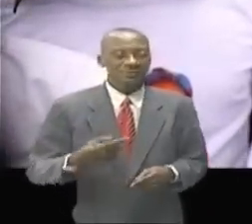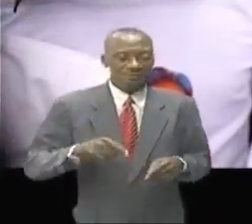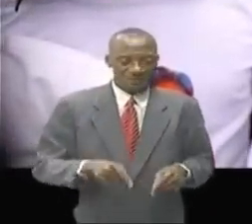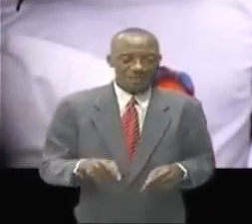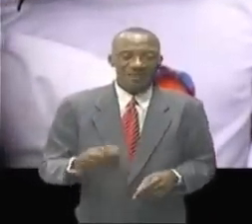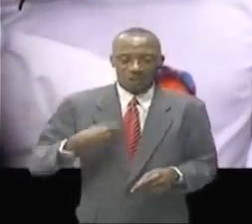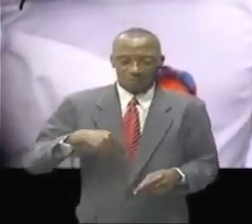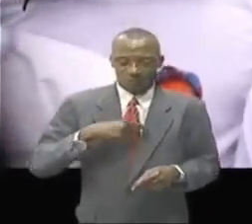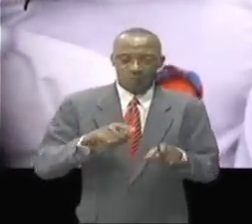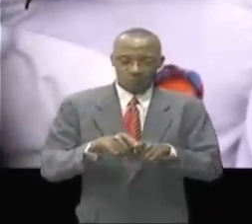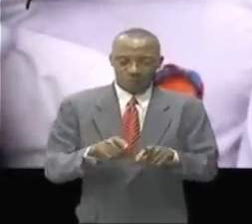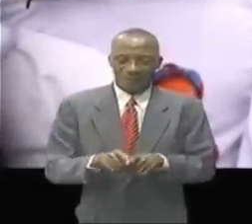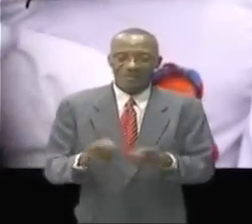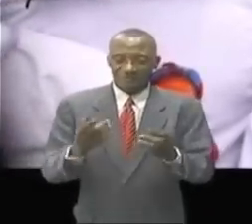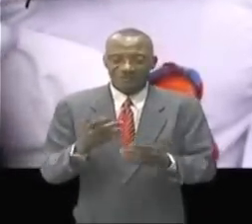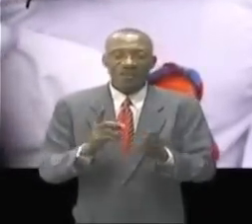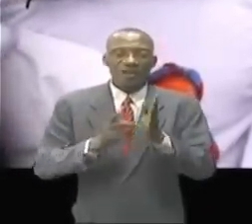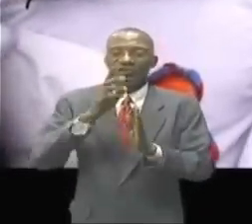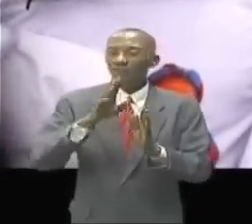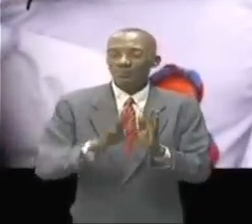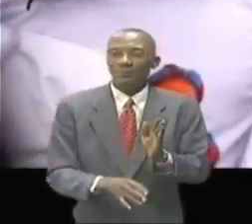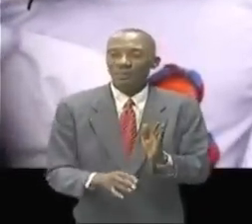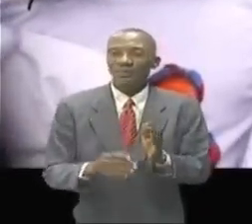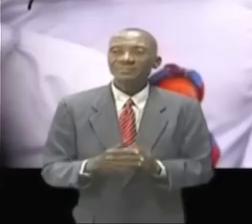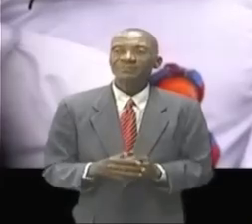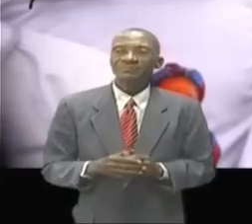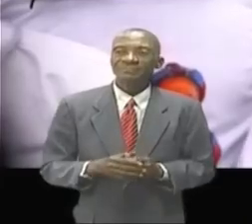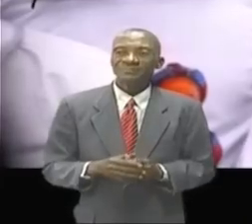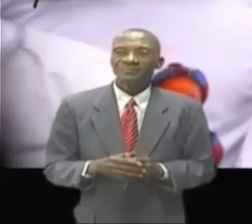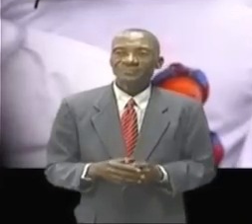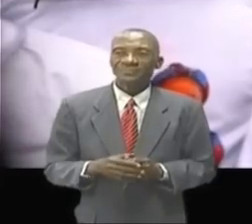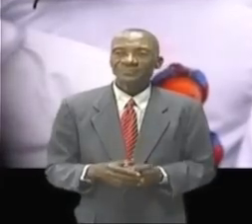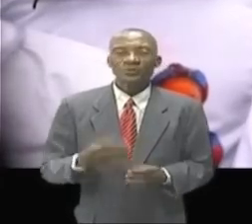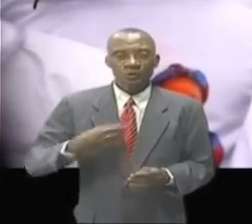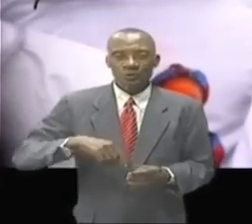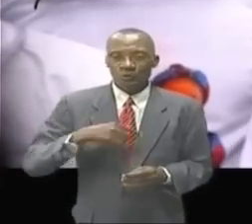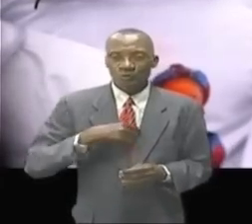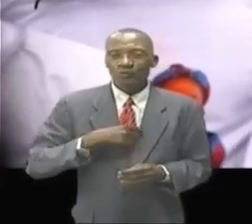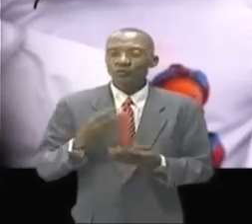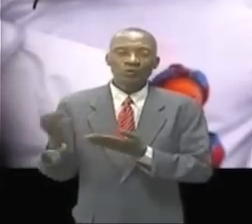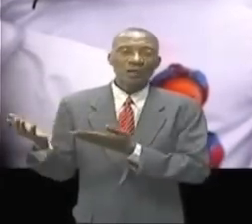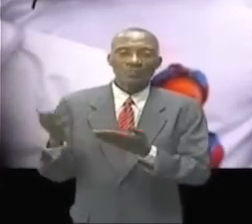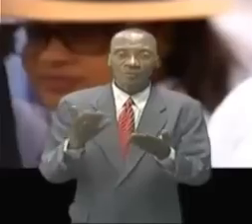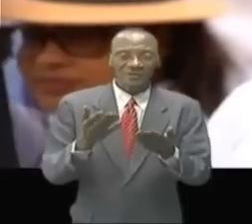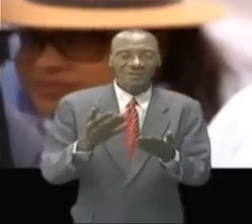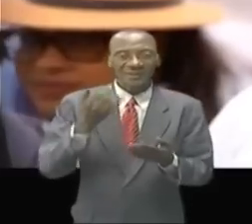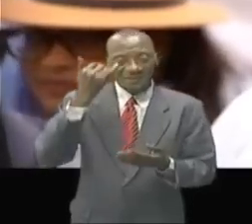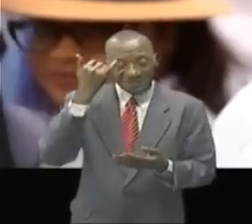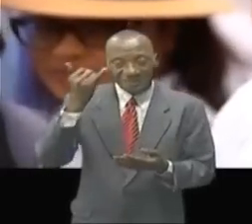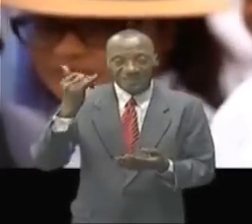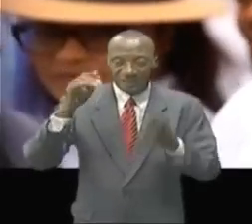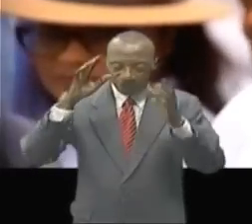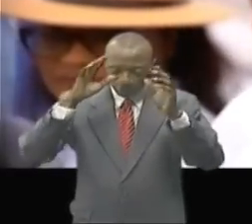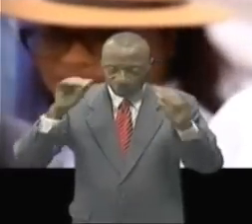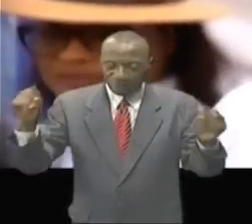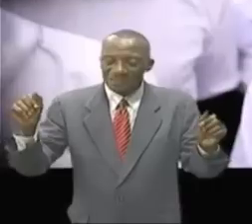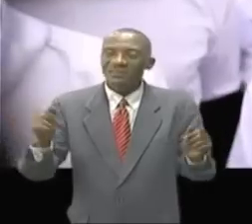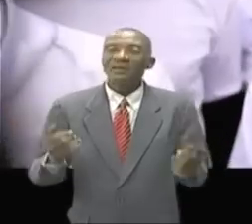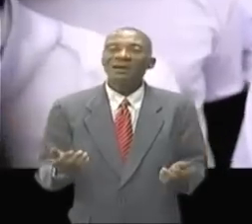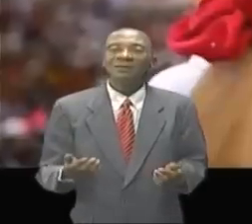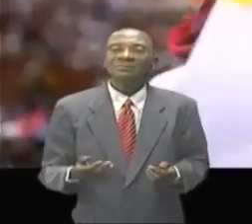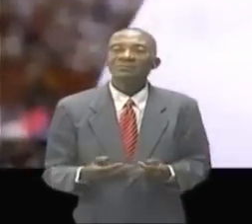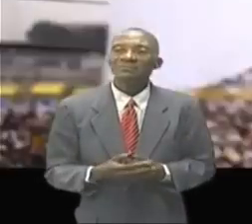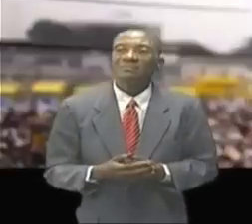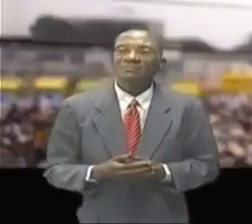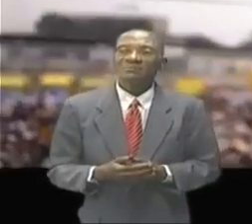pour le développement. Alors voilà pourquoi nous avons porté cette vision de chef de l'État pour apporter aussi un plus. Un jeune Congolais, il